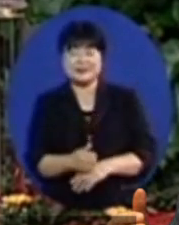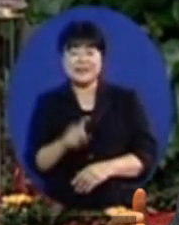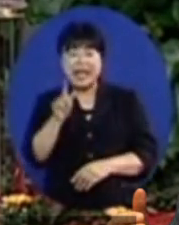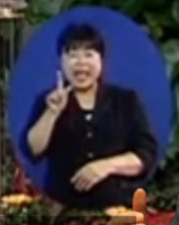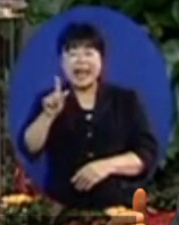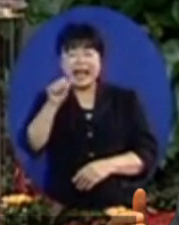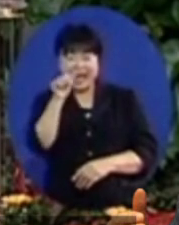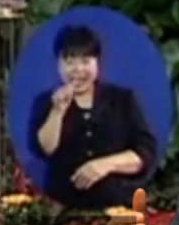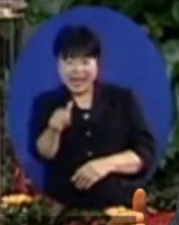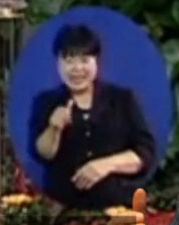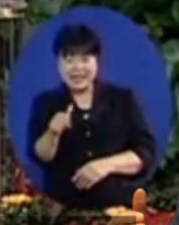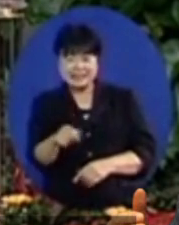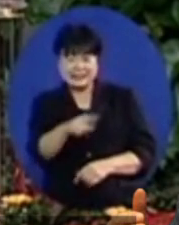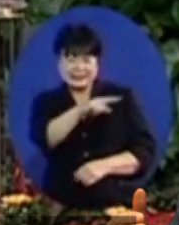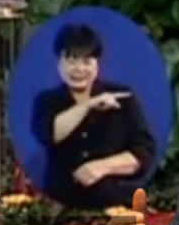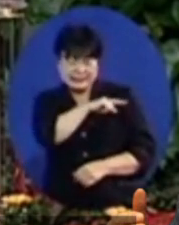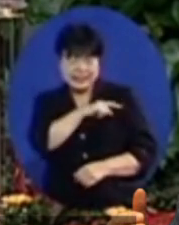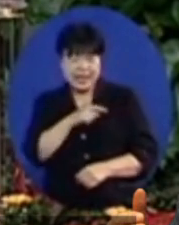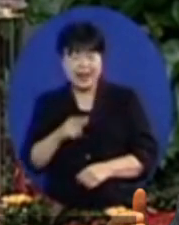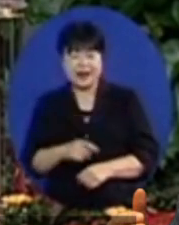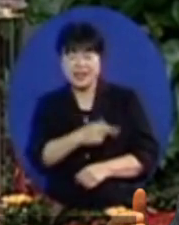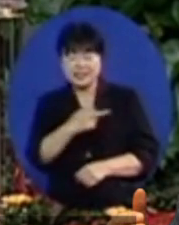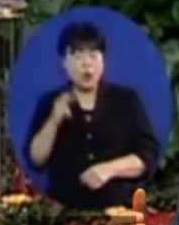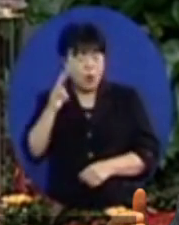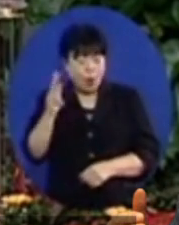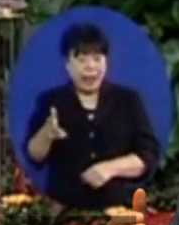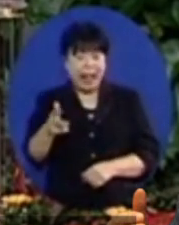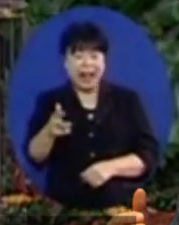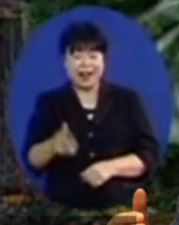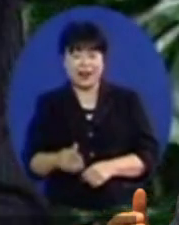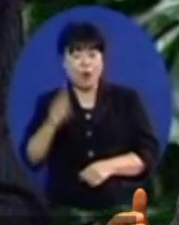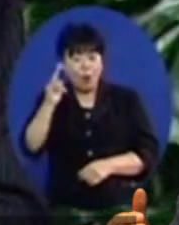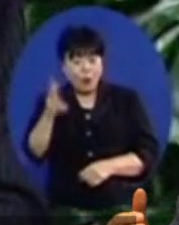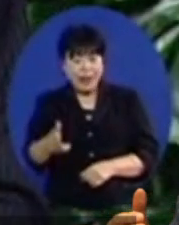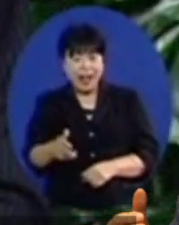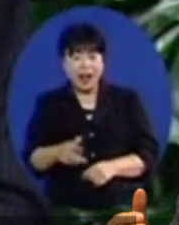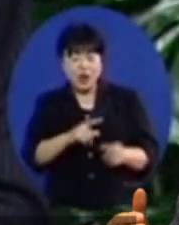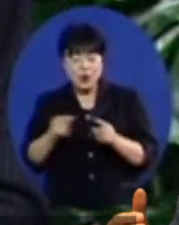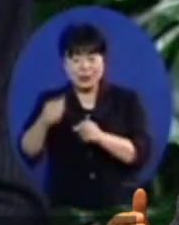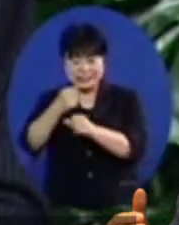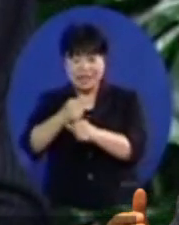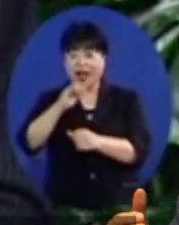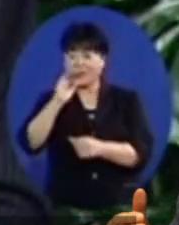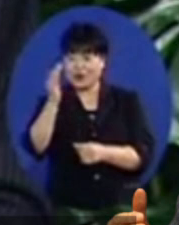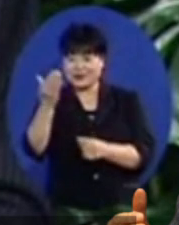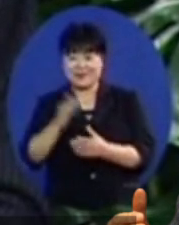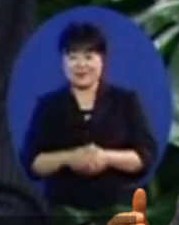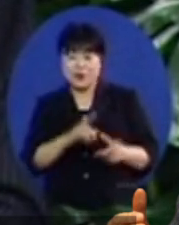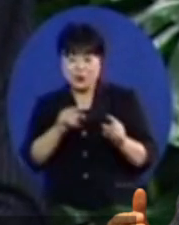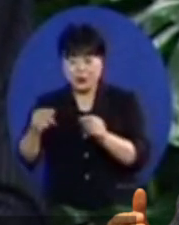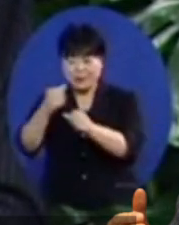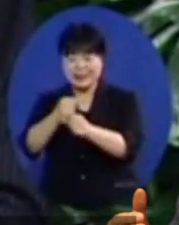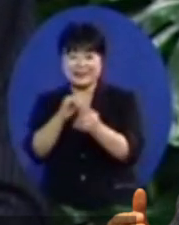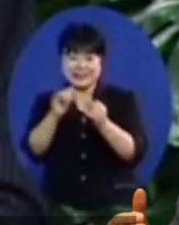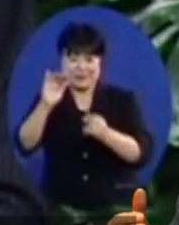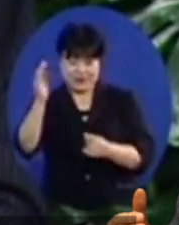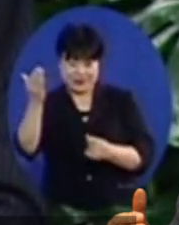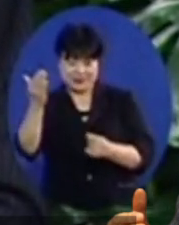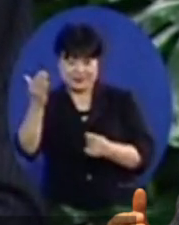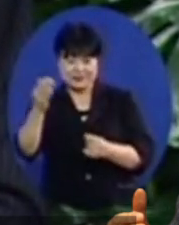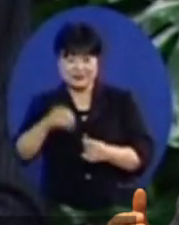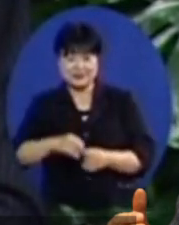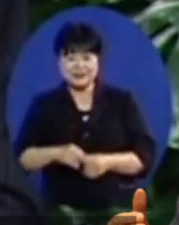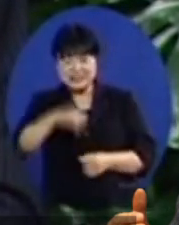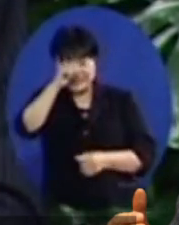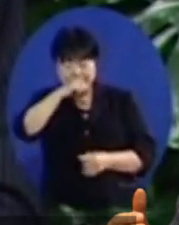라스베가스에서 최고의 호텔 요리사가 되었고 말한 것입니다. 미국 최고의 요리사가 된 것입니다. 비록